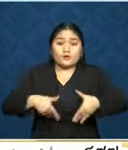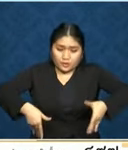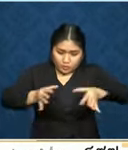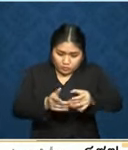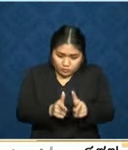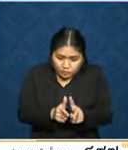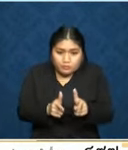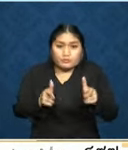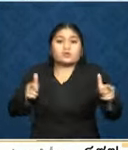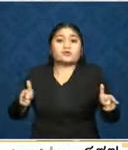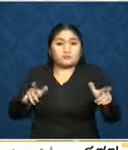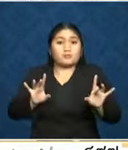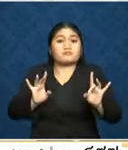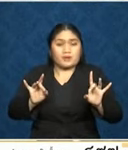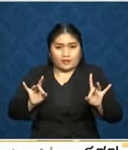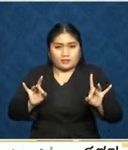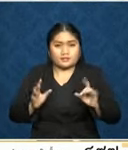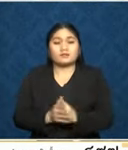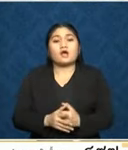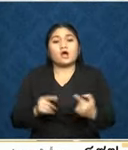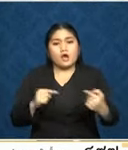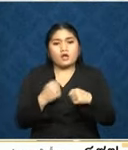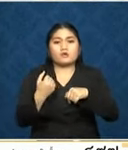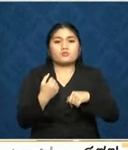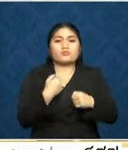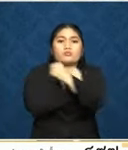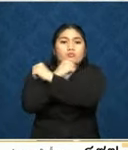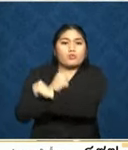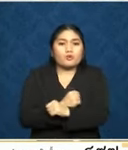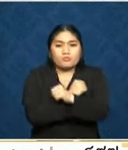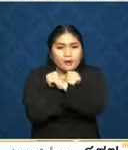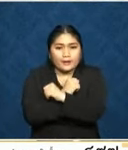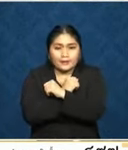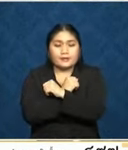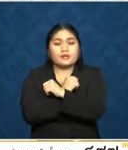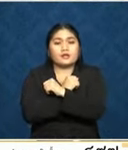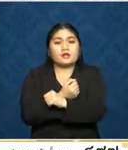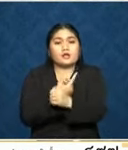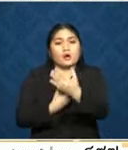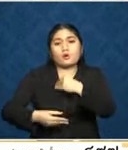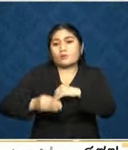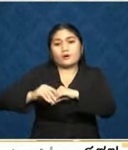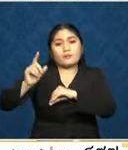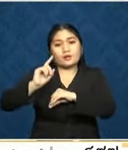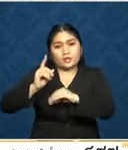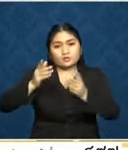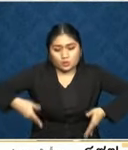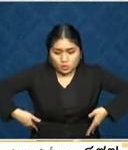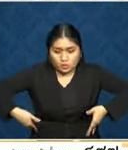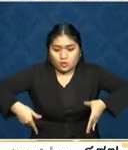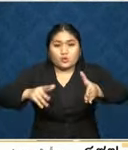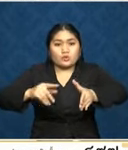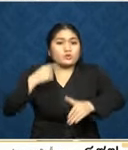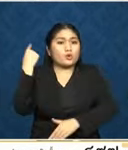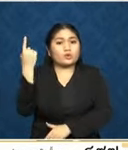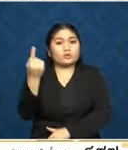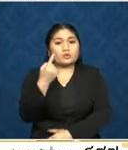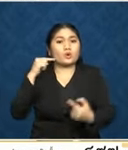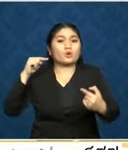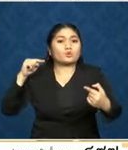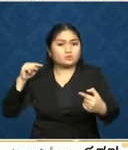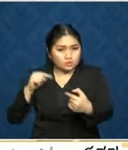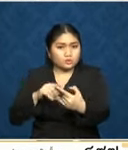เส้นทาง 8ช่องจราจรเพื่อความปลอดภัยของประชาชนและเพิ่มศักยภาพของถนนท่องเที่ยวสู่เมืองมรดก